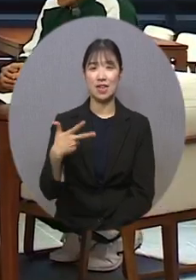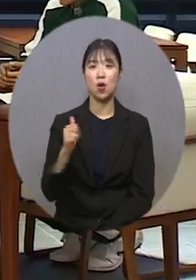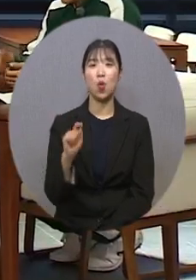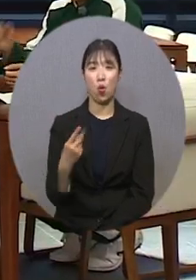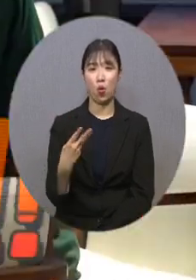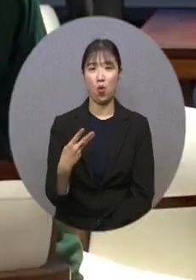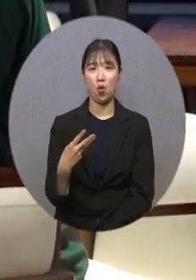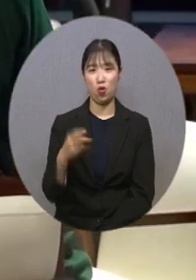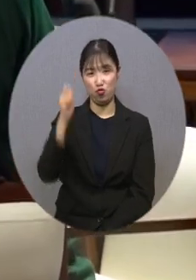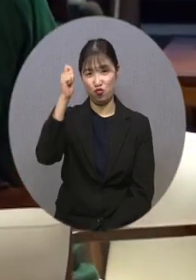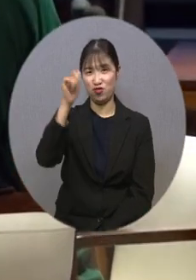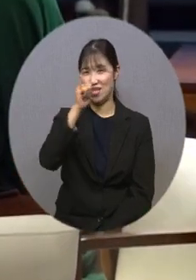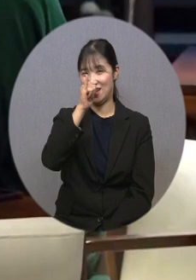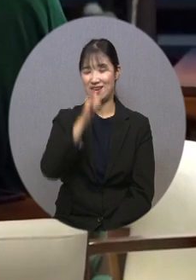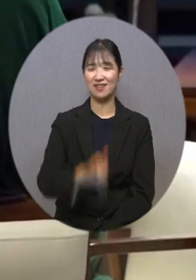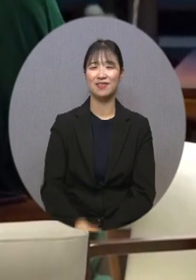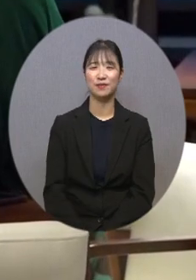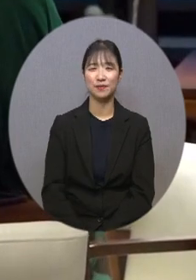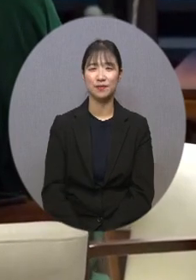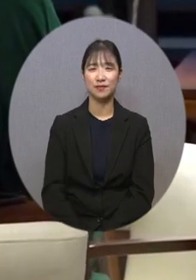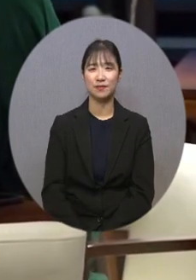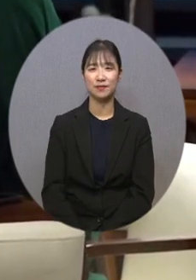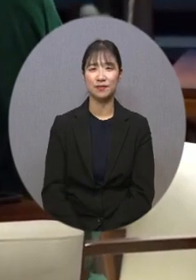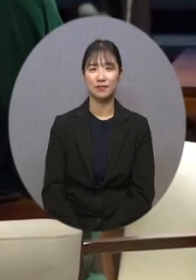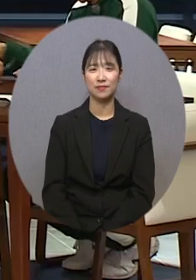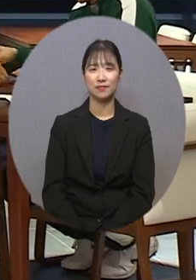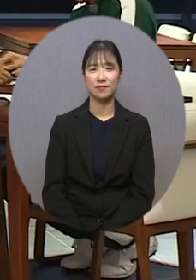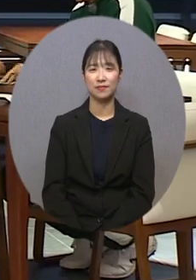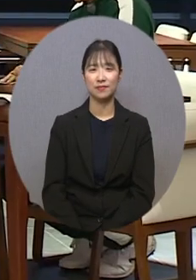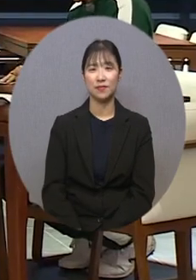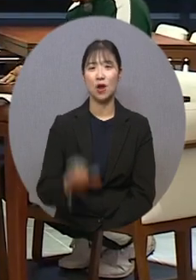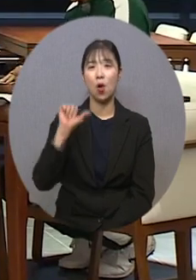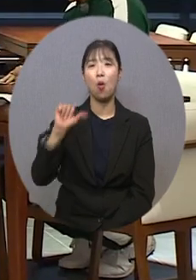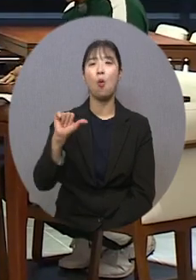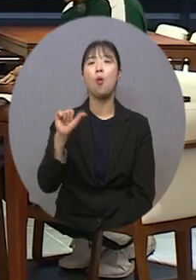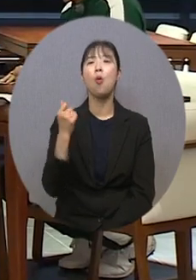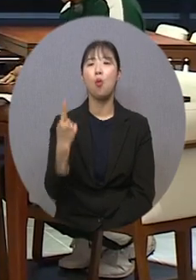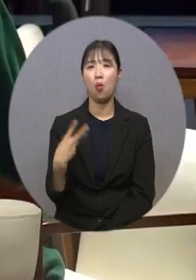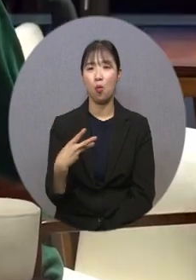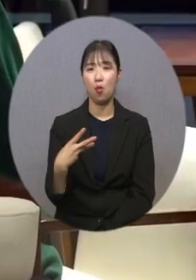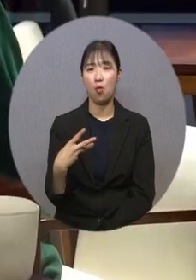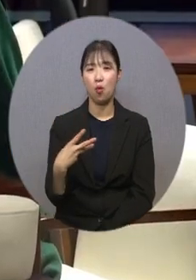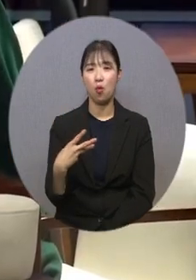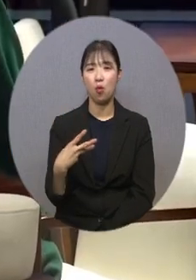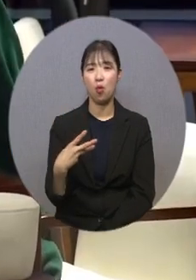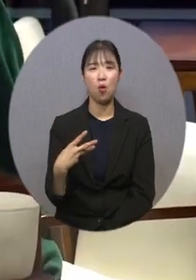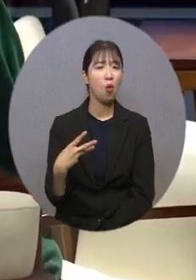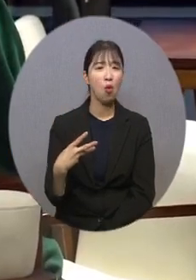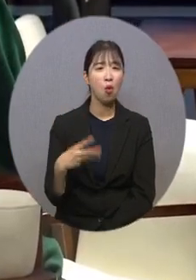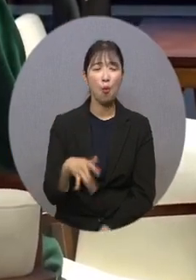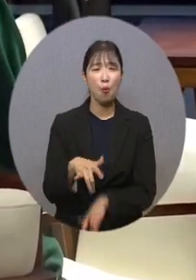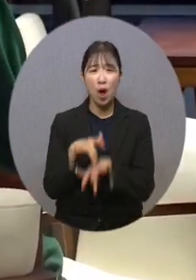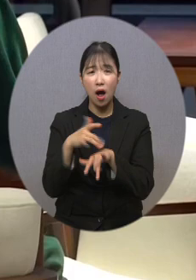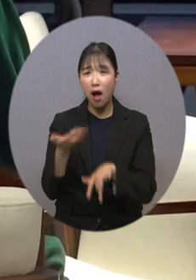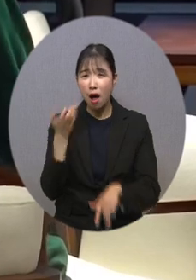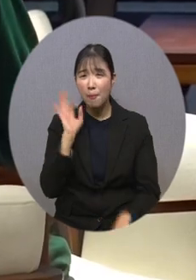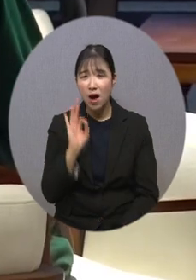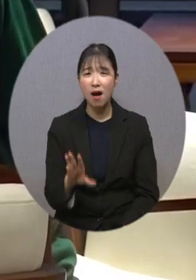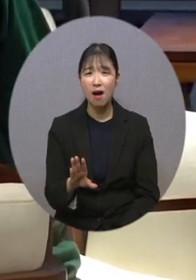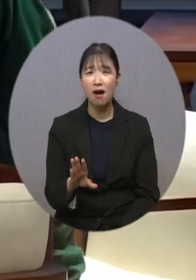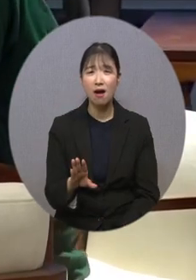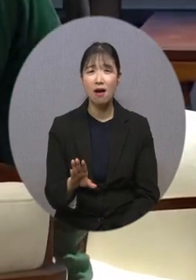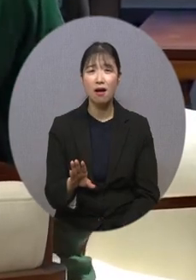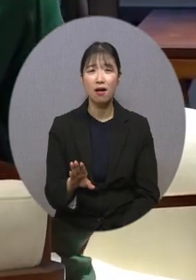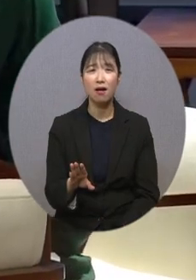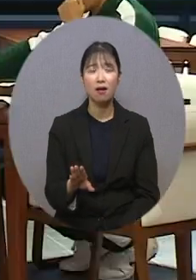7번으로. 있어 있어 있어. 아자 아자. 5번으로. 아까 있었는데? 올쩡한데? 아,